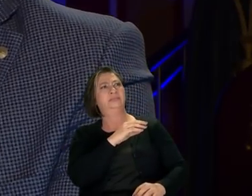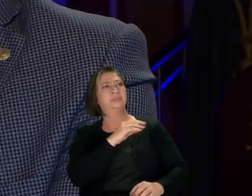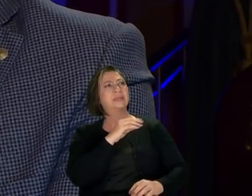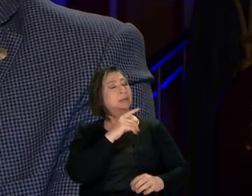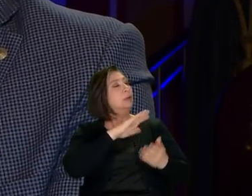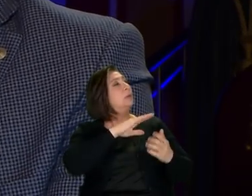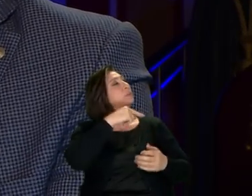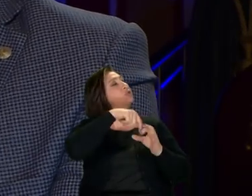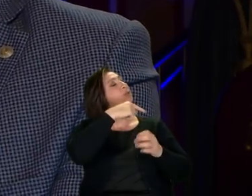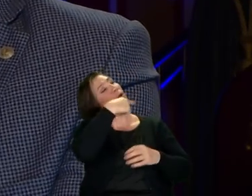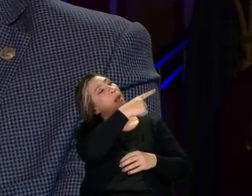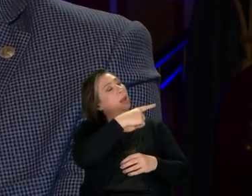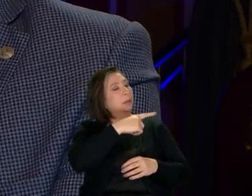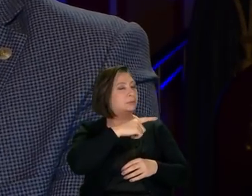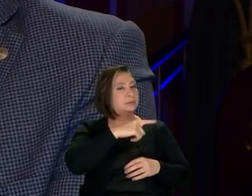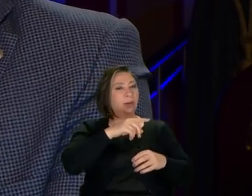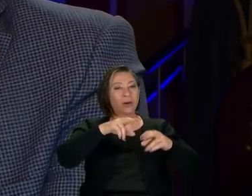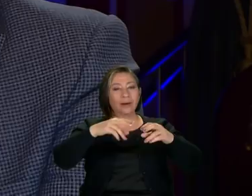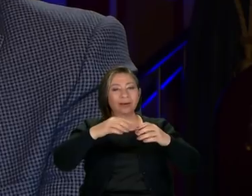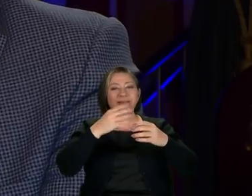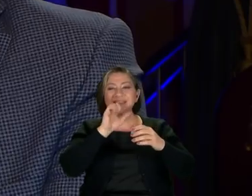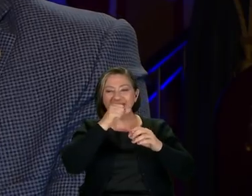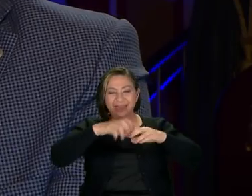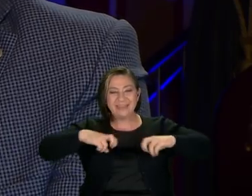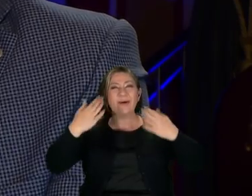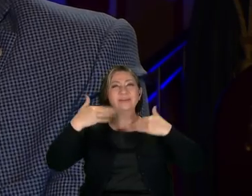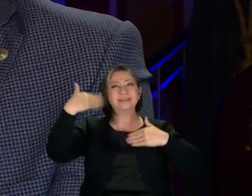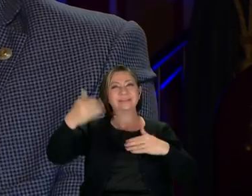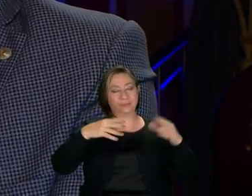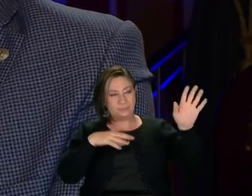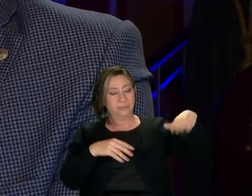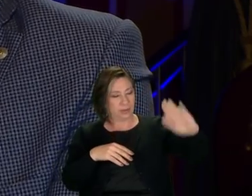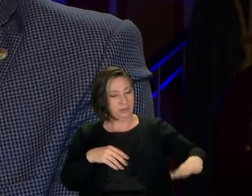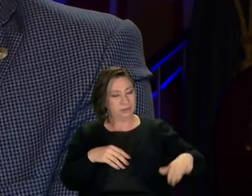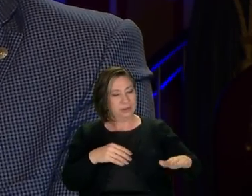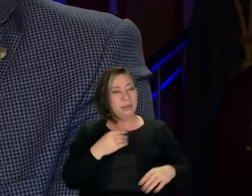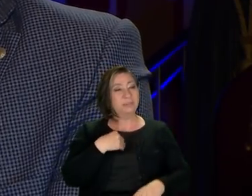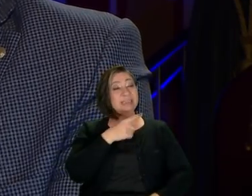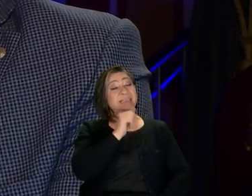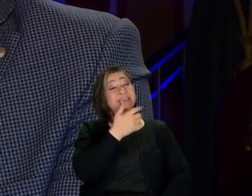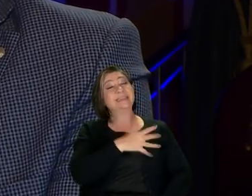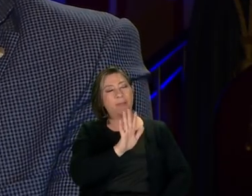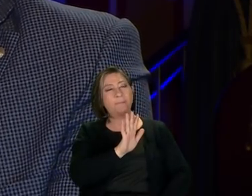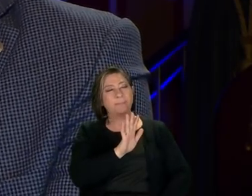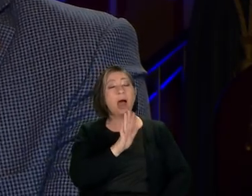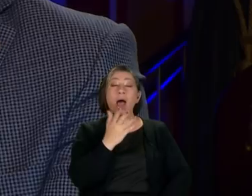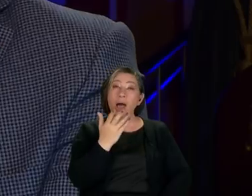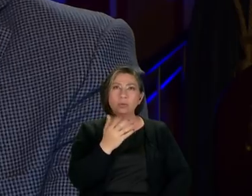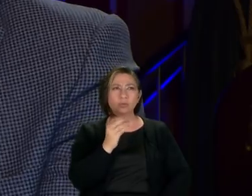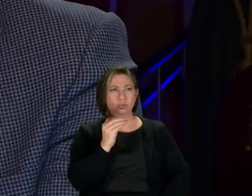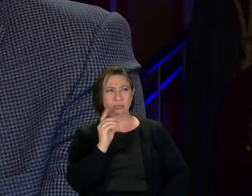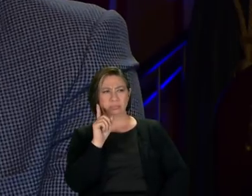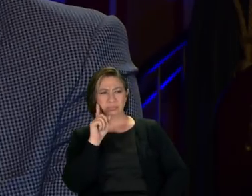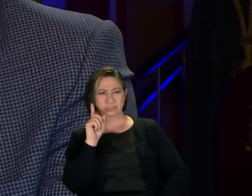ki sen bize bir çay söyle dedim. Kütüphane hemen önünde banklar var, oturduk. Gel dedim, bak ben de seni hiç sevmem biliyor musun dedim. Çocuk birden